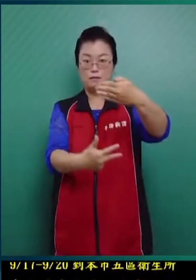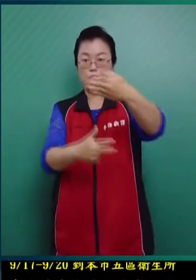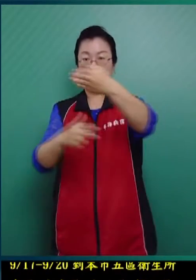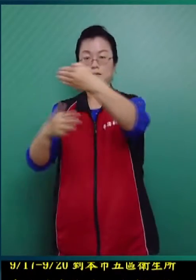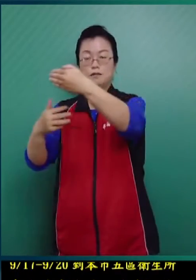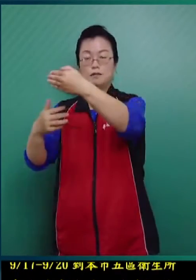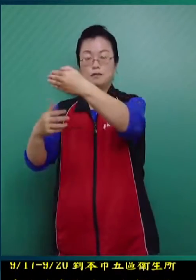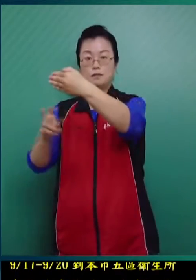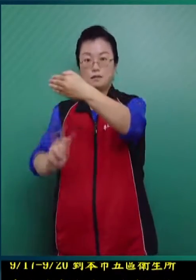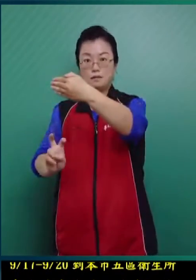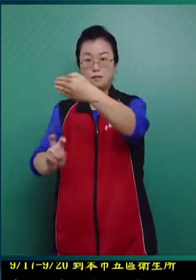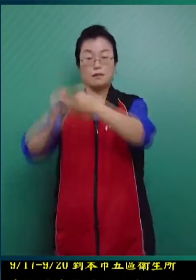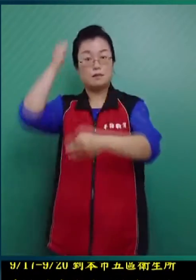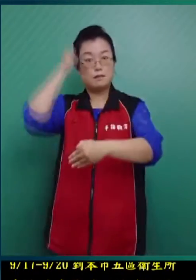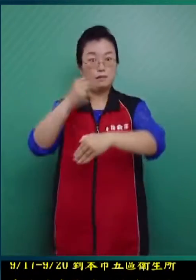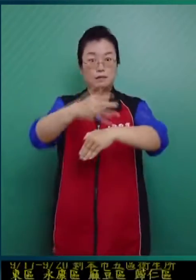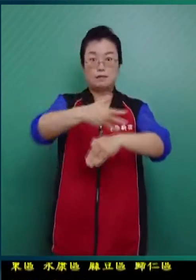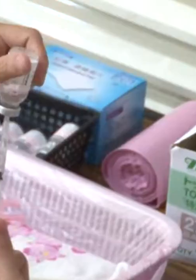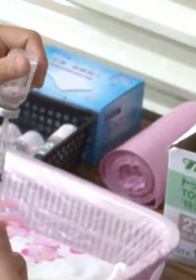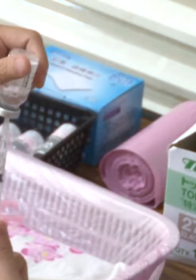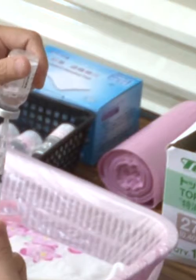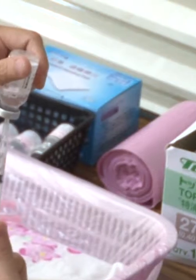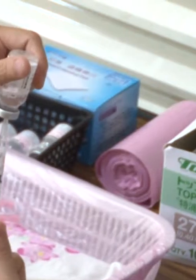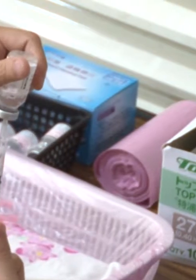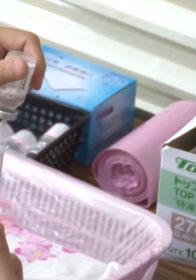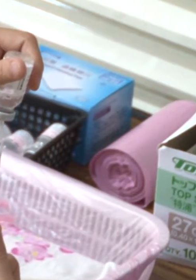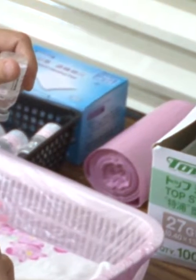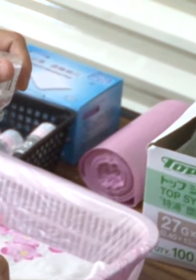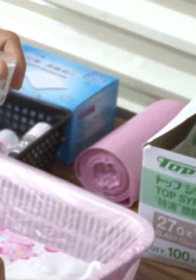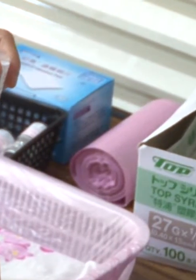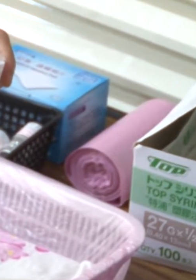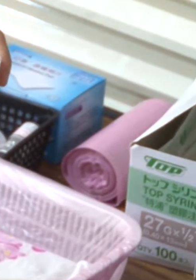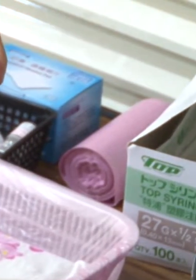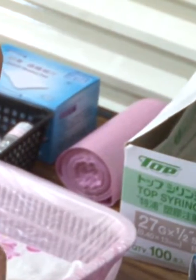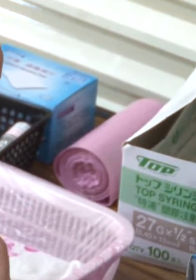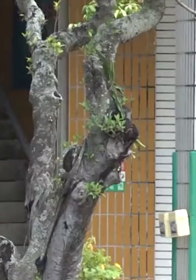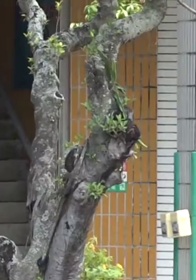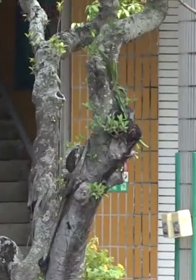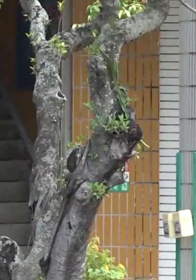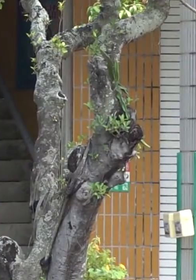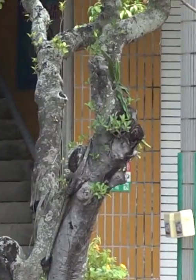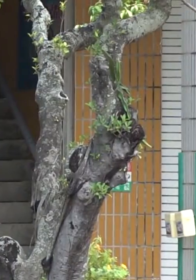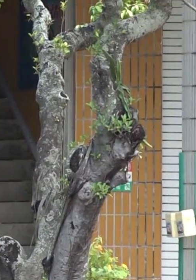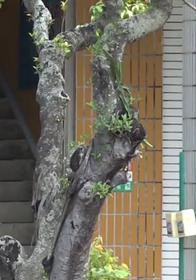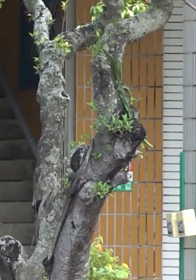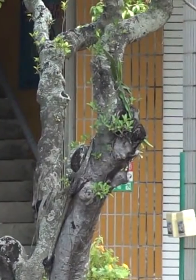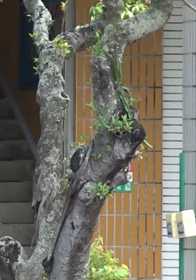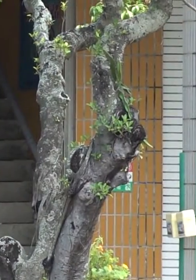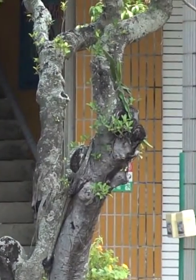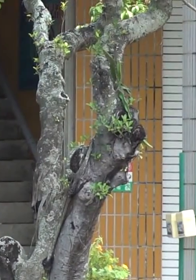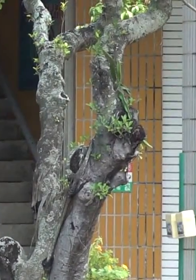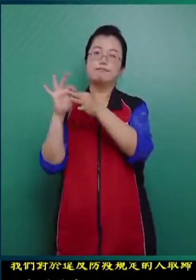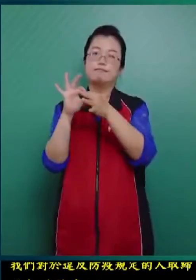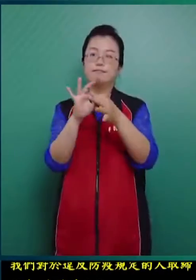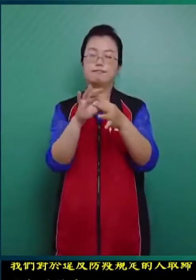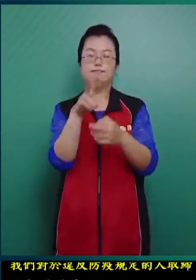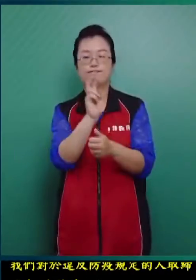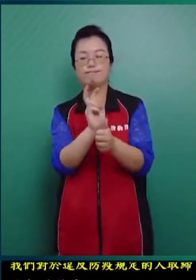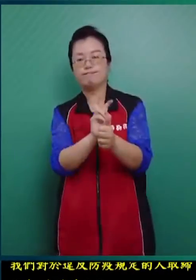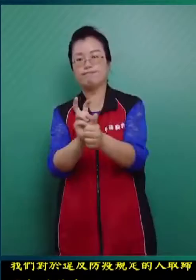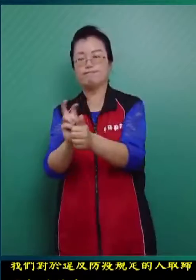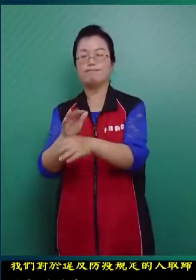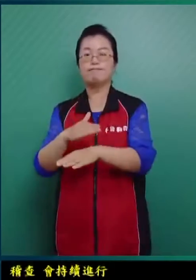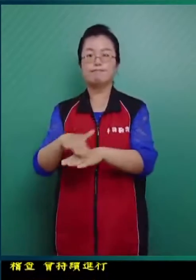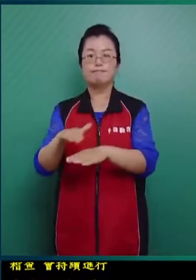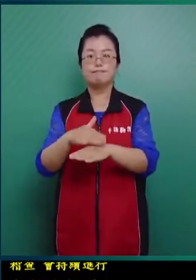这边去索取免费的家用快筛试剂。 日前教会台湾的 BNT 疫苗将会针对学生族群来施打，市长吴伟特也